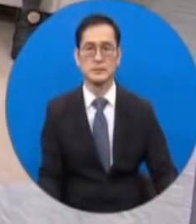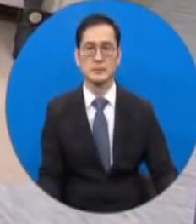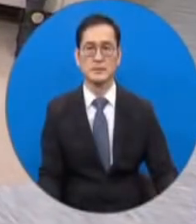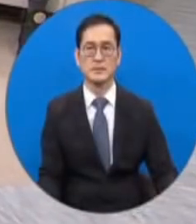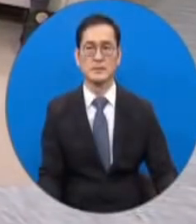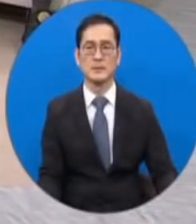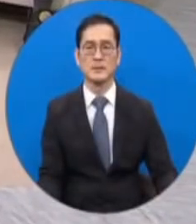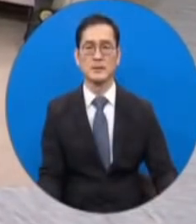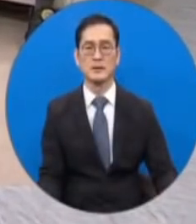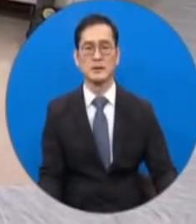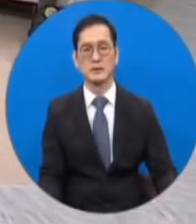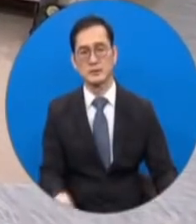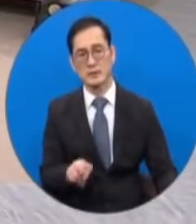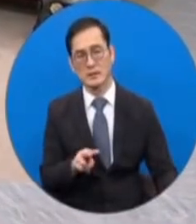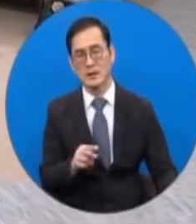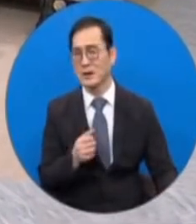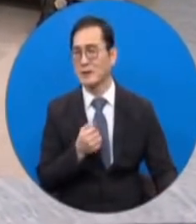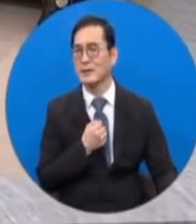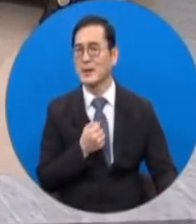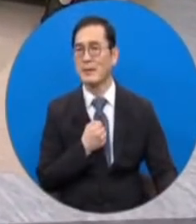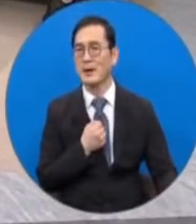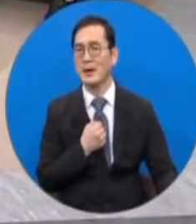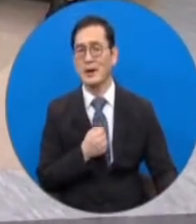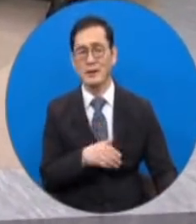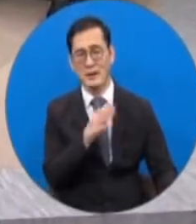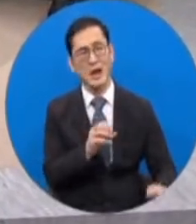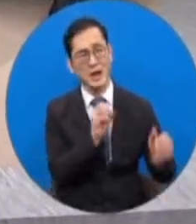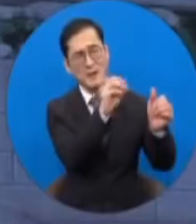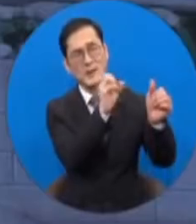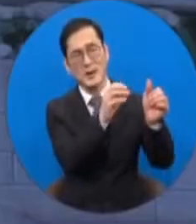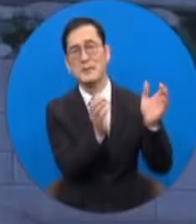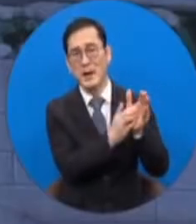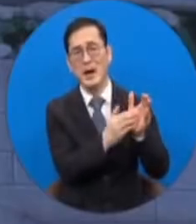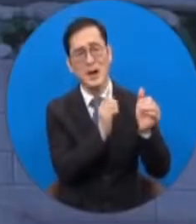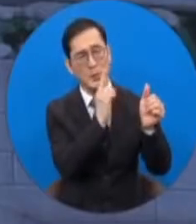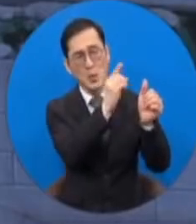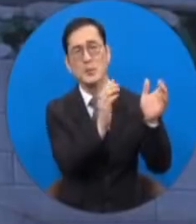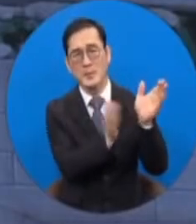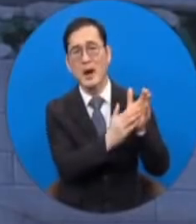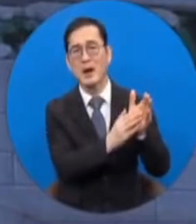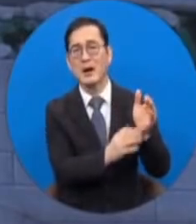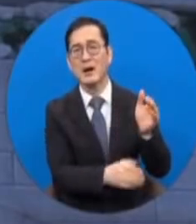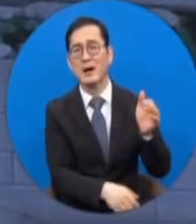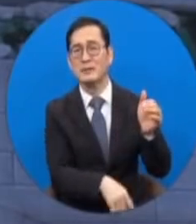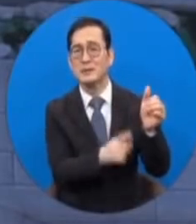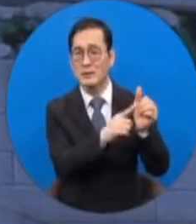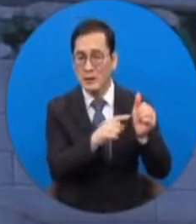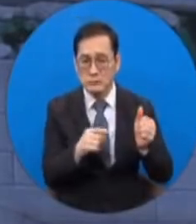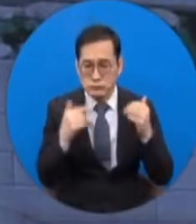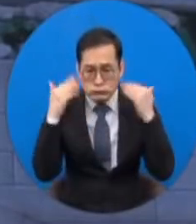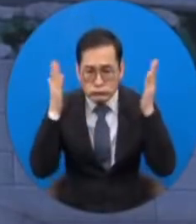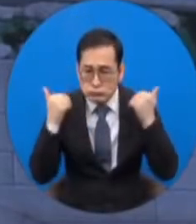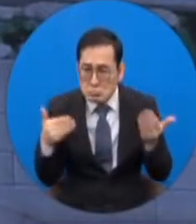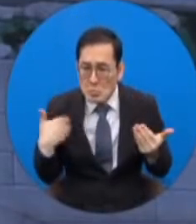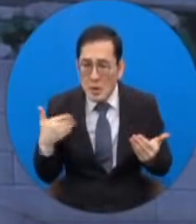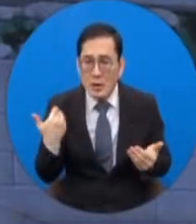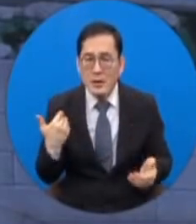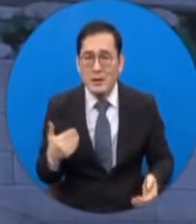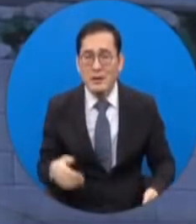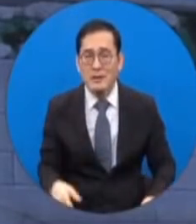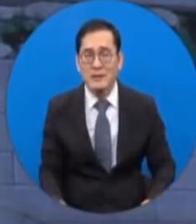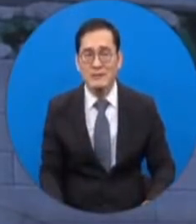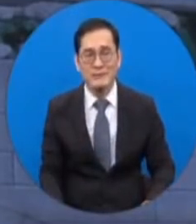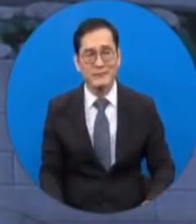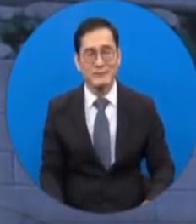아유 보는 사람이 답답해요 도대체 아니 보고로 분명히 했다 라고 이 트리오는 얘기를 하고 국민의 같은 당한 출 숲 우측